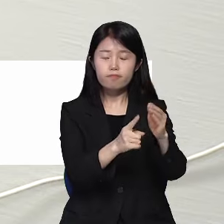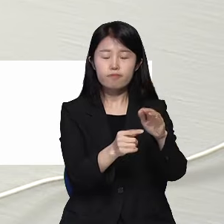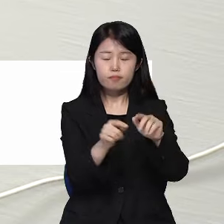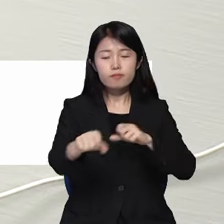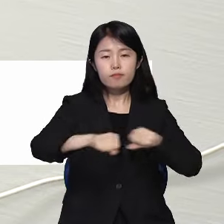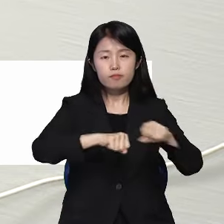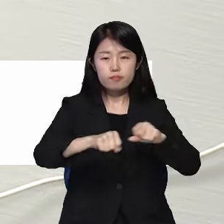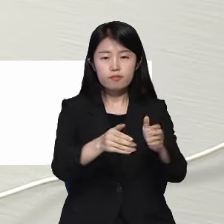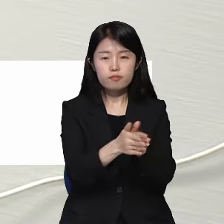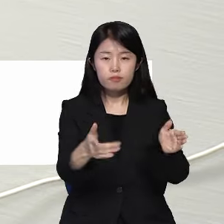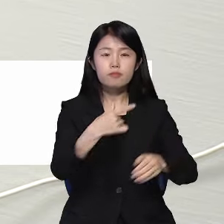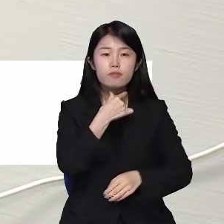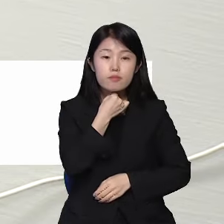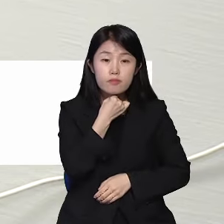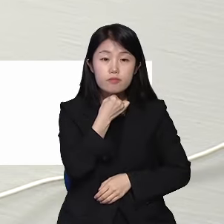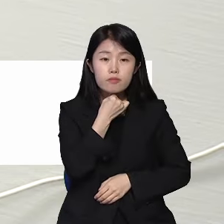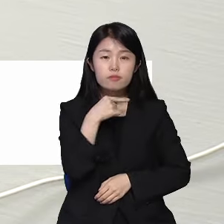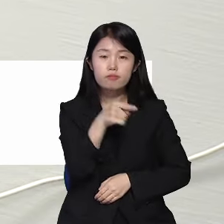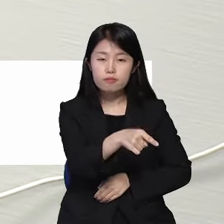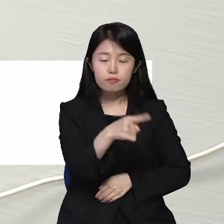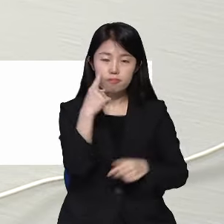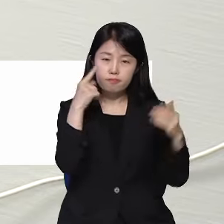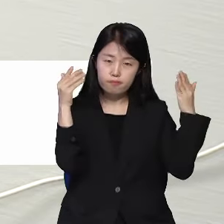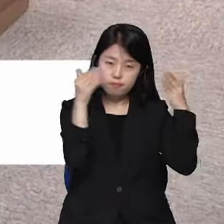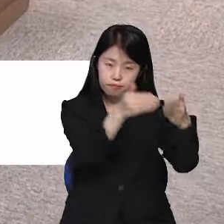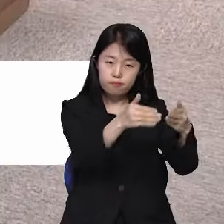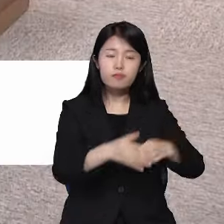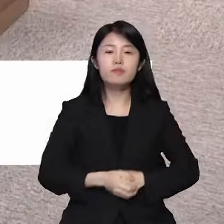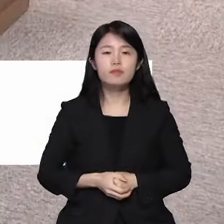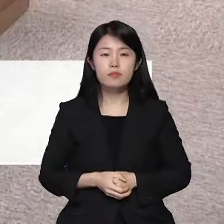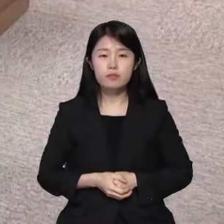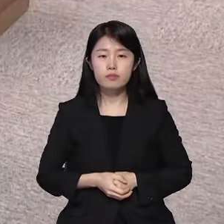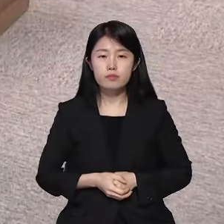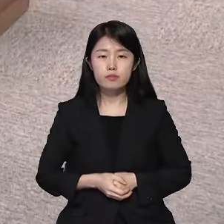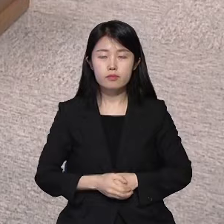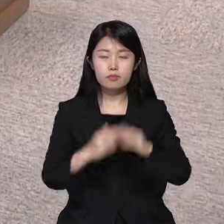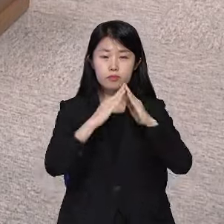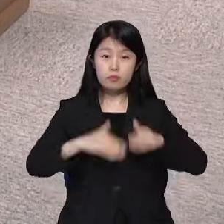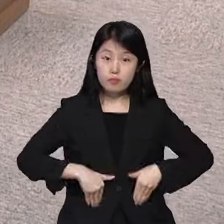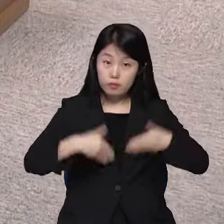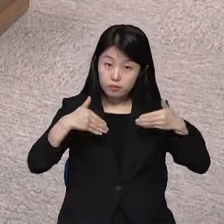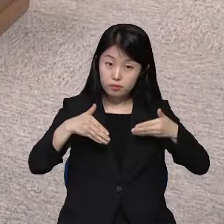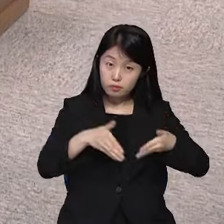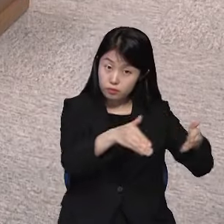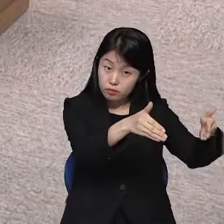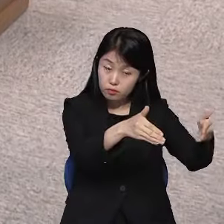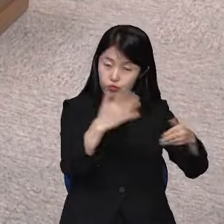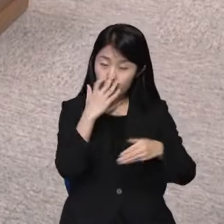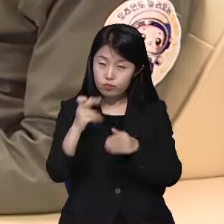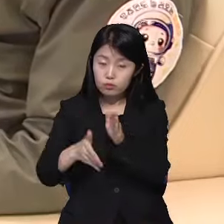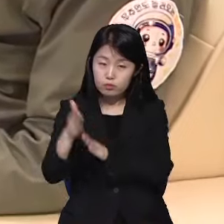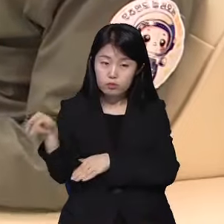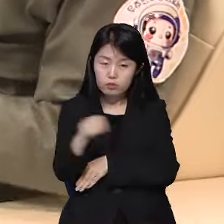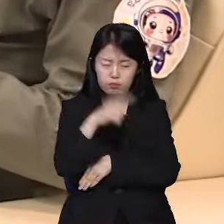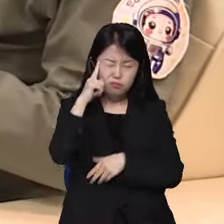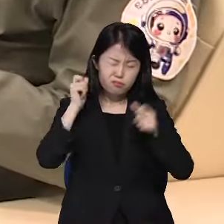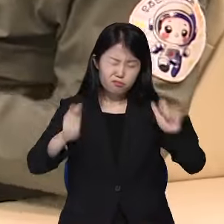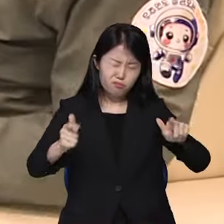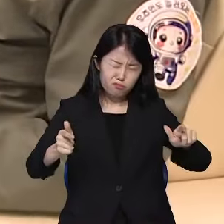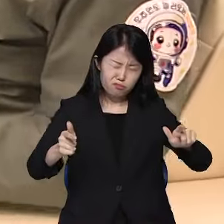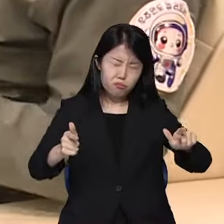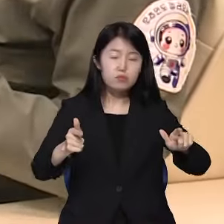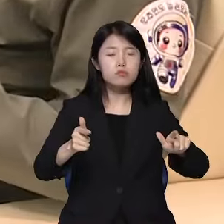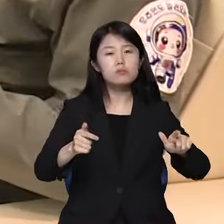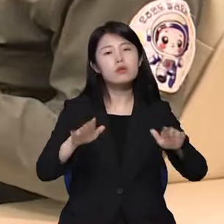어 지금 거기에 초점을 맞추고 있습니다 전남도와 순천 씨가 서로 입장차를 좁히지 못하면서